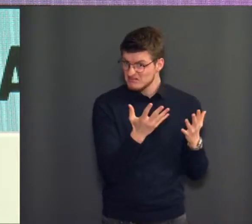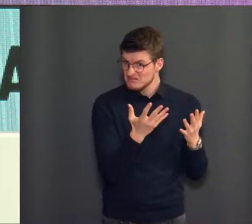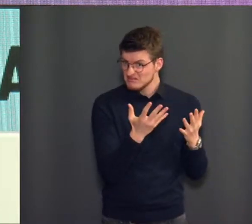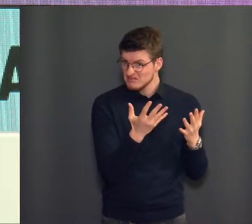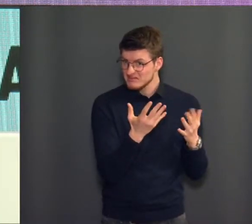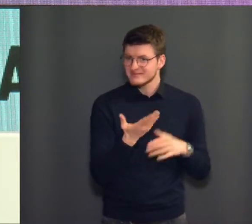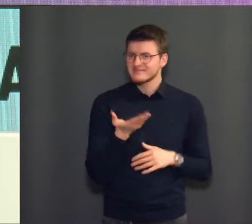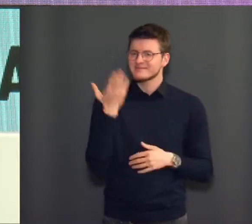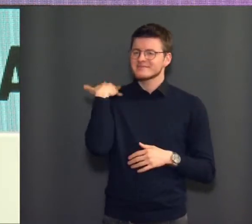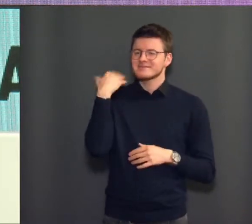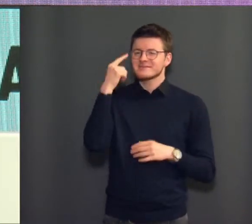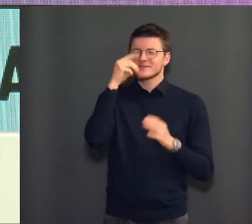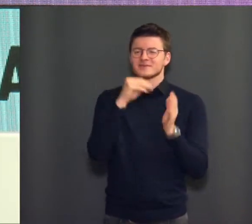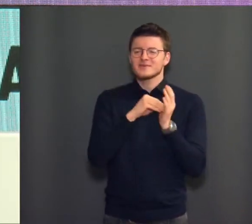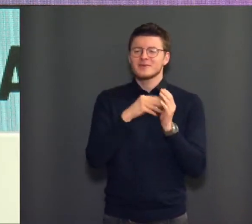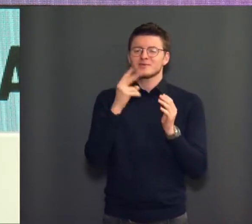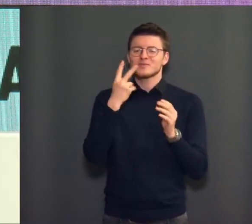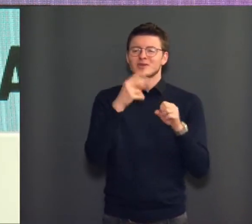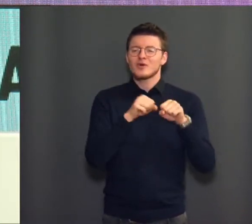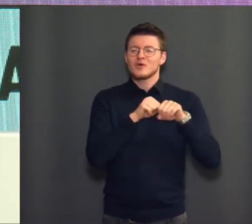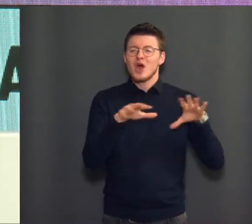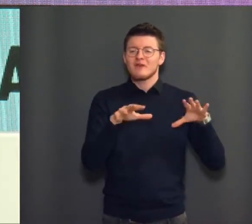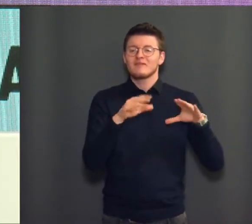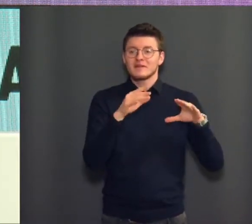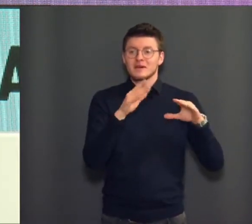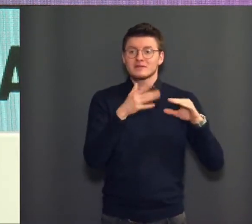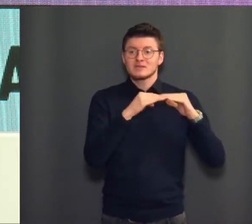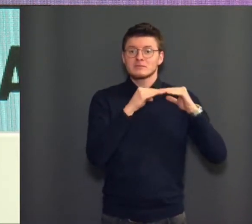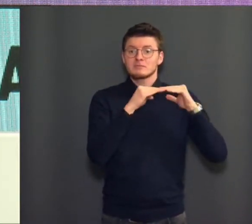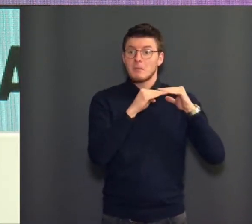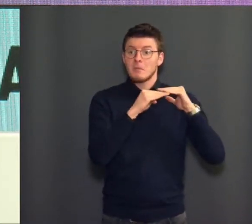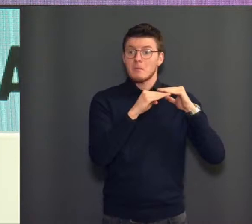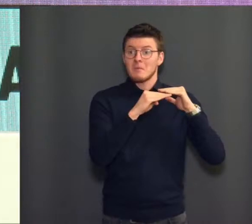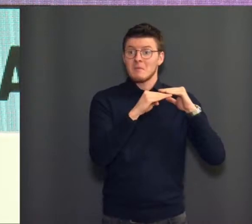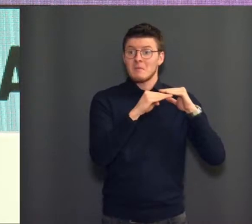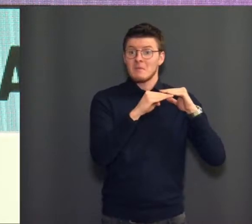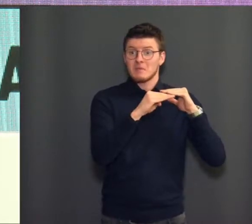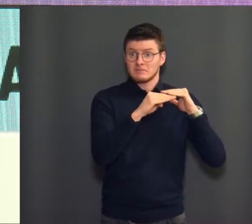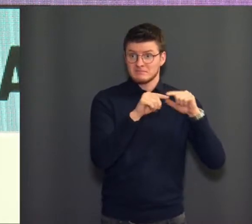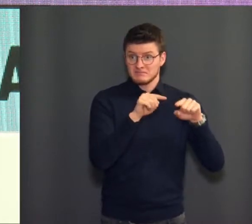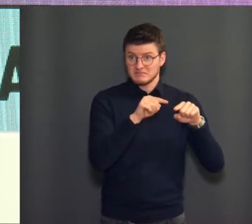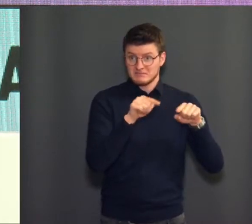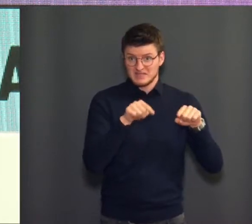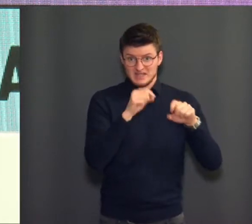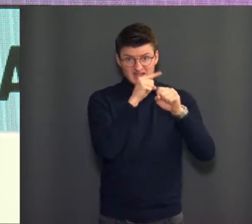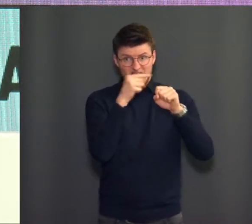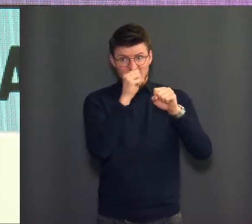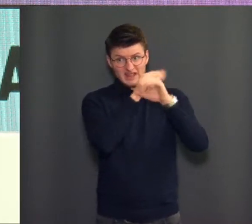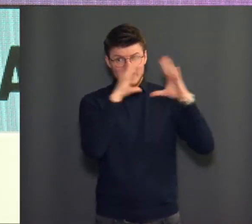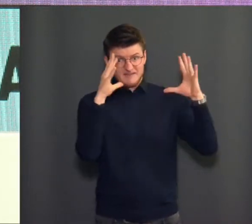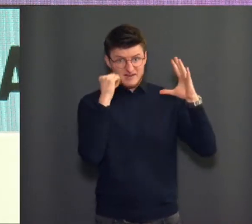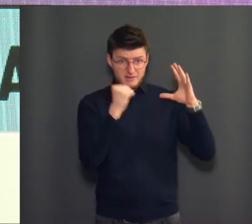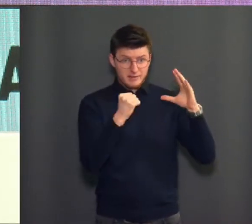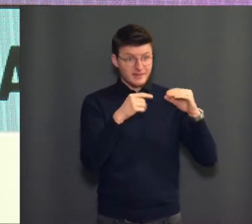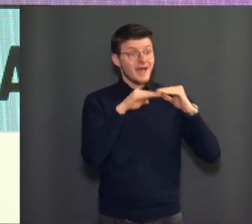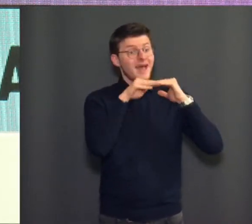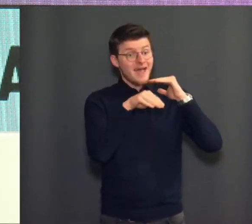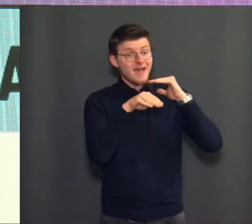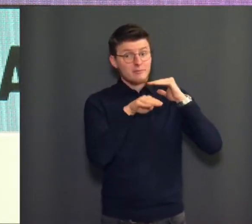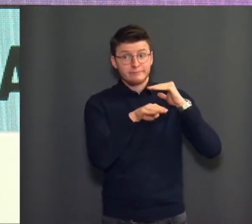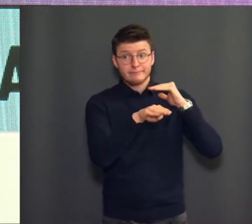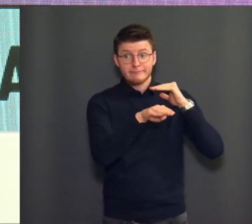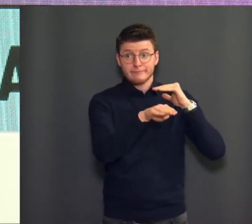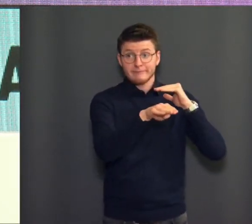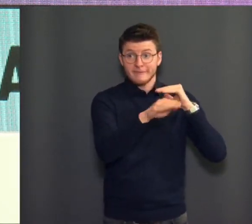golf. Waarbij we zelfs boven de 200 ziekenhuisopnames per dag zouden kunnen blijven steken. Maar er is ook een